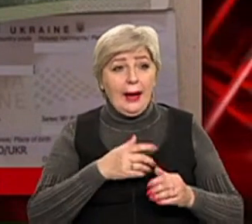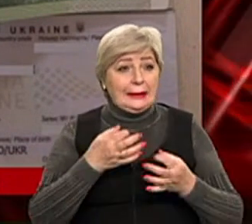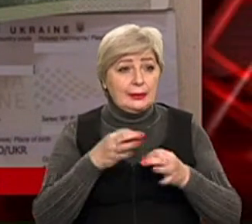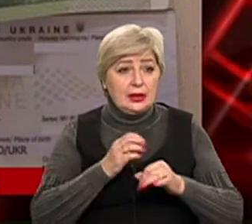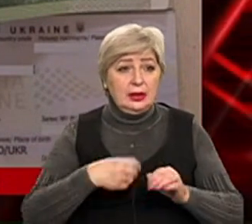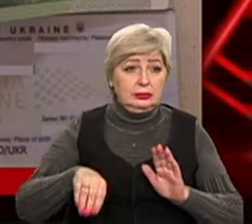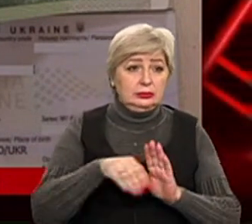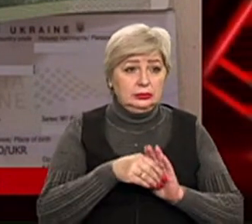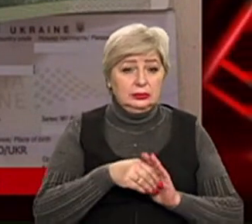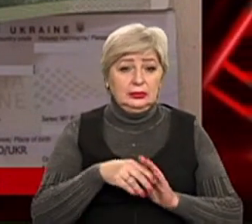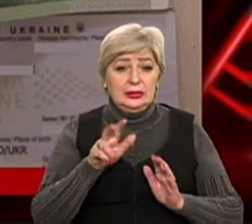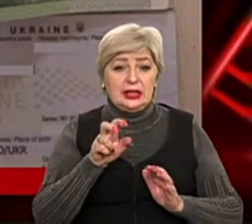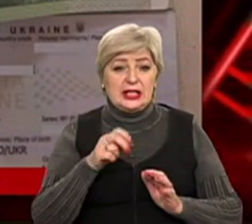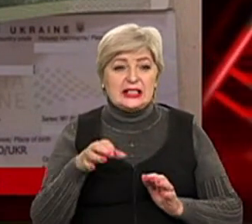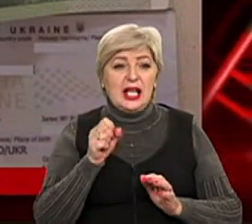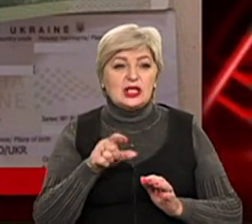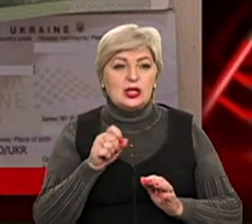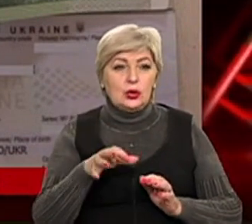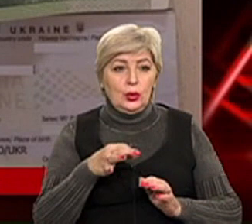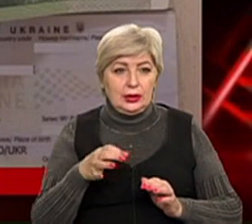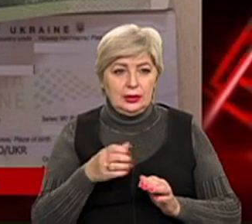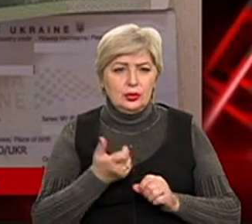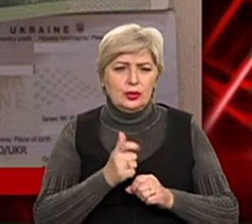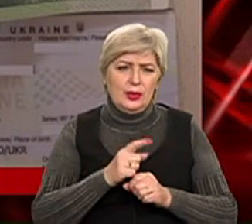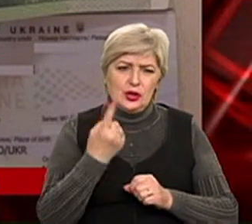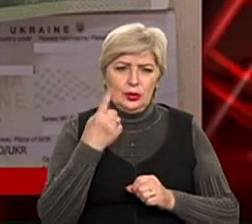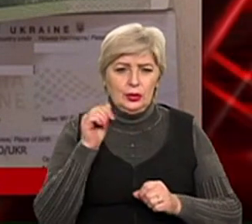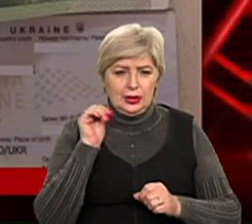трохи більше, ніж 1000 гривень. Чоловіка передали поліції.